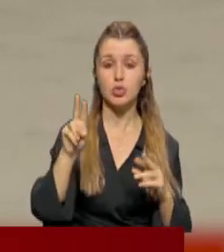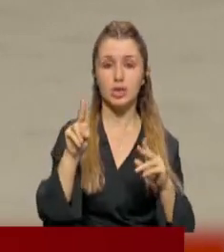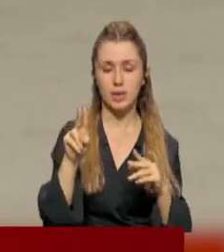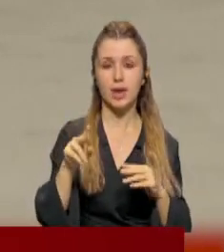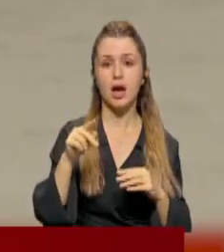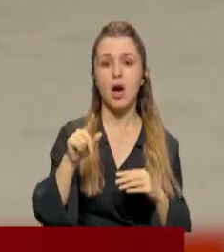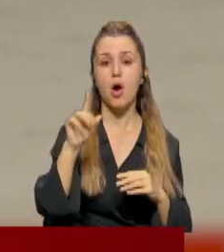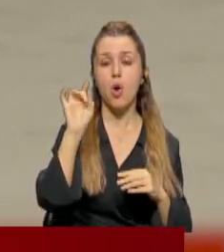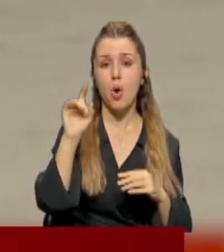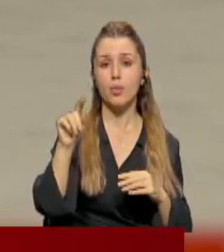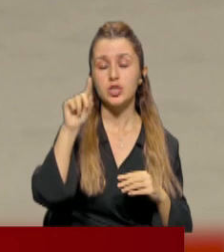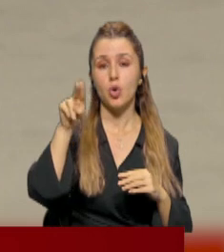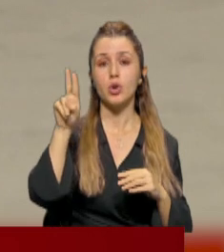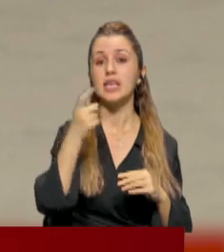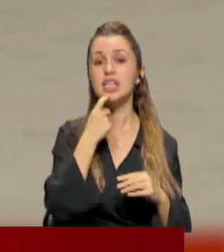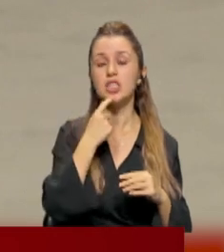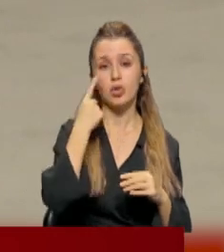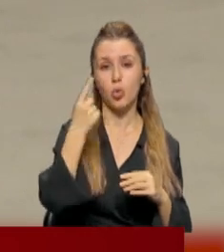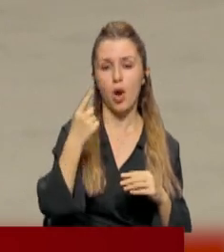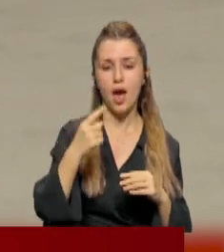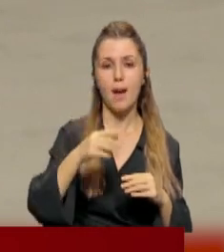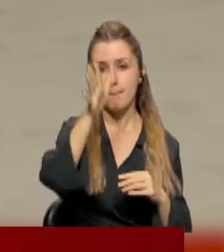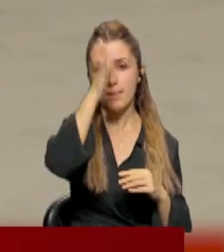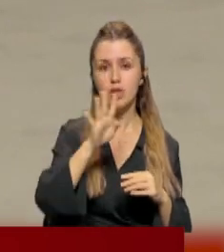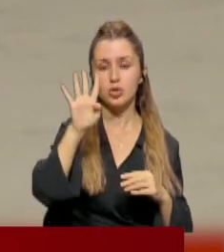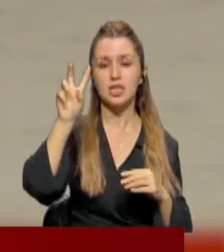20.895, 15-17 yaş arası